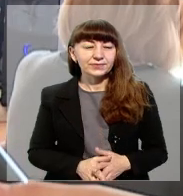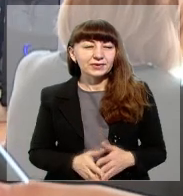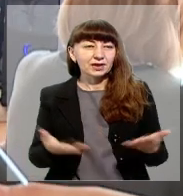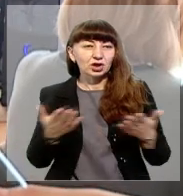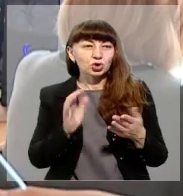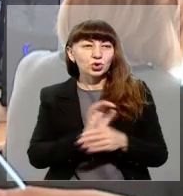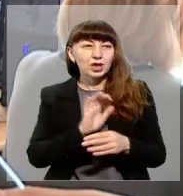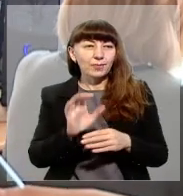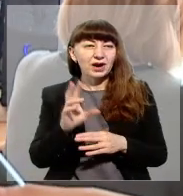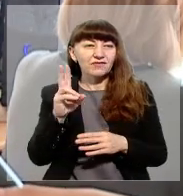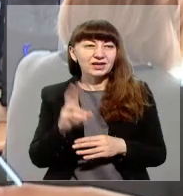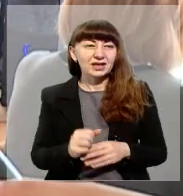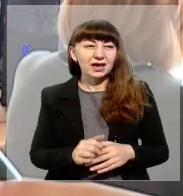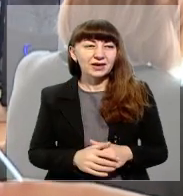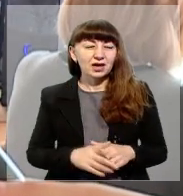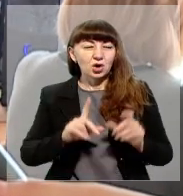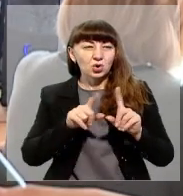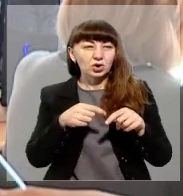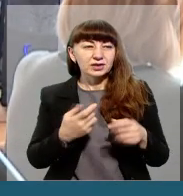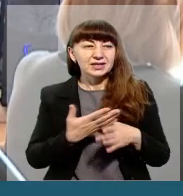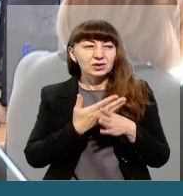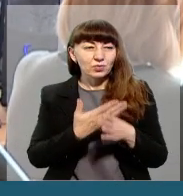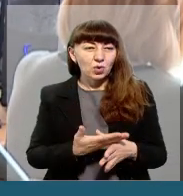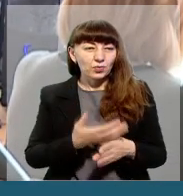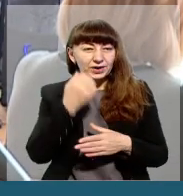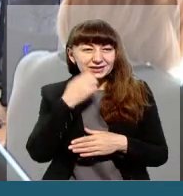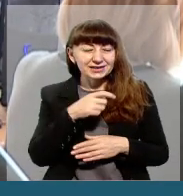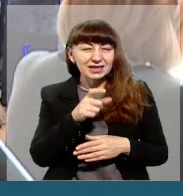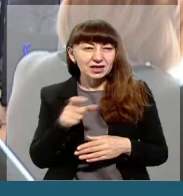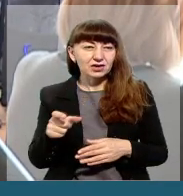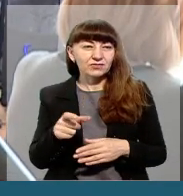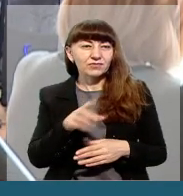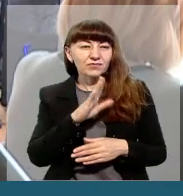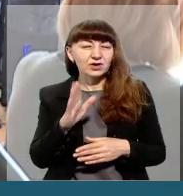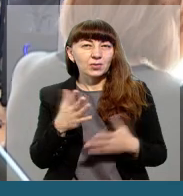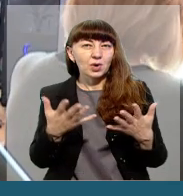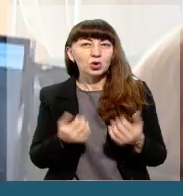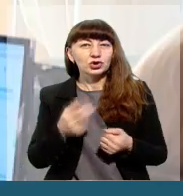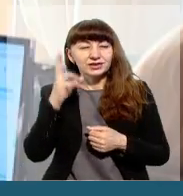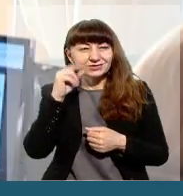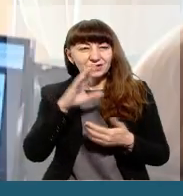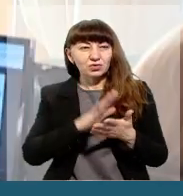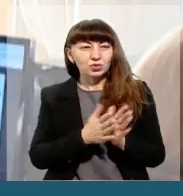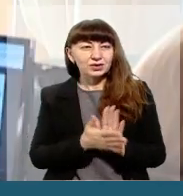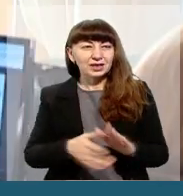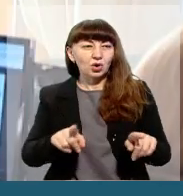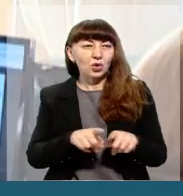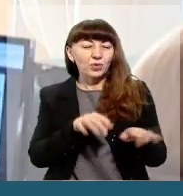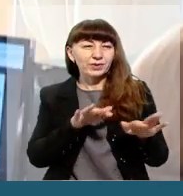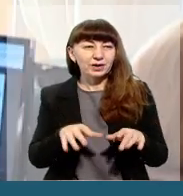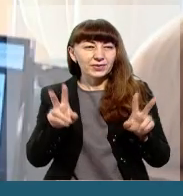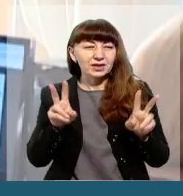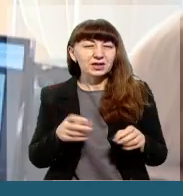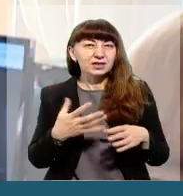которая направлена на оказание помощи престарелым в получении цифровых услуг. Такого рода мероприятия